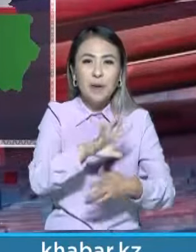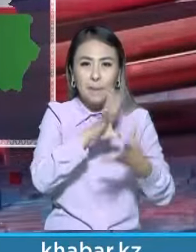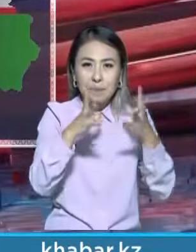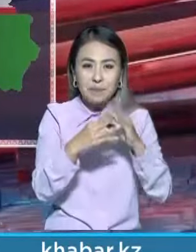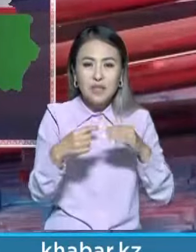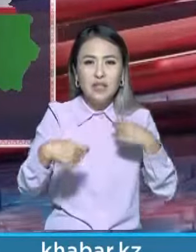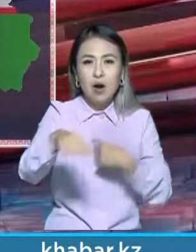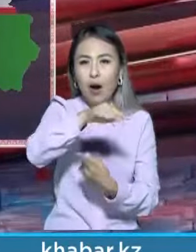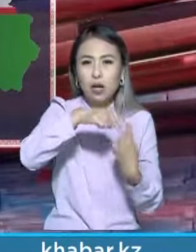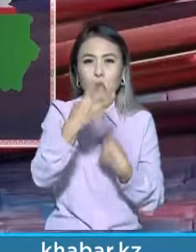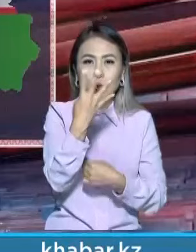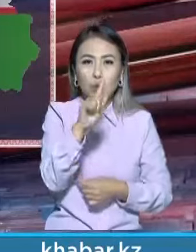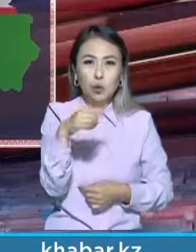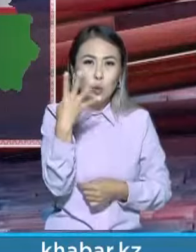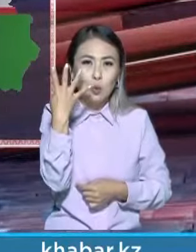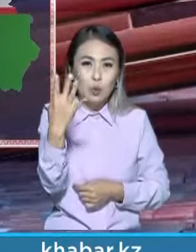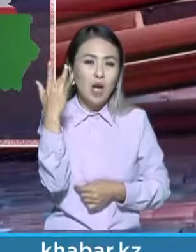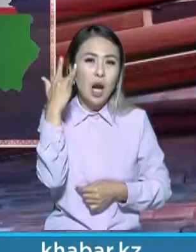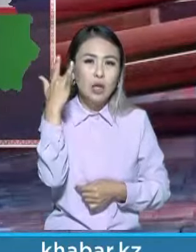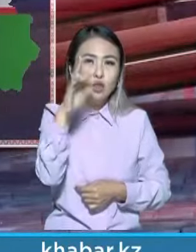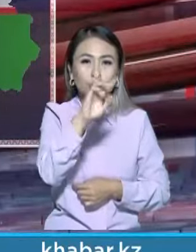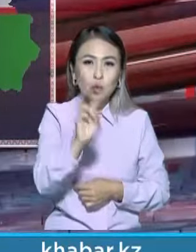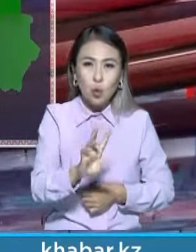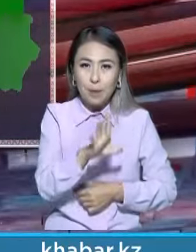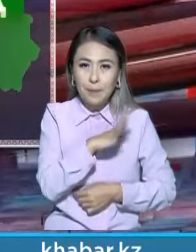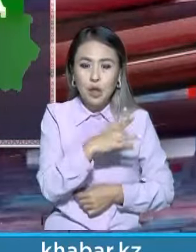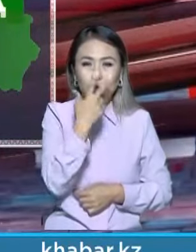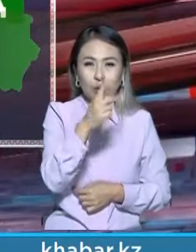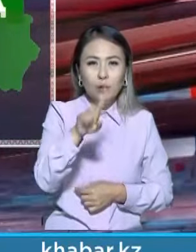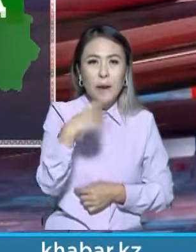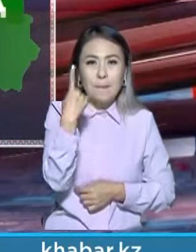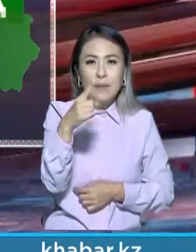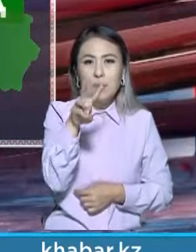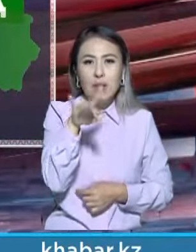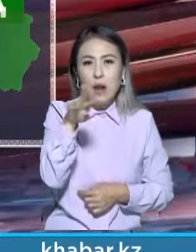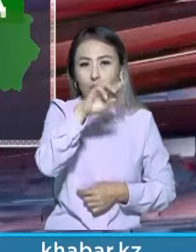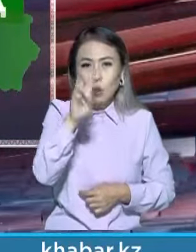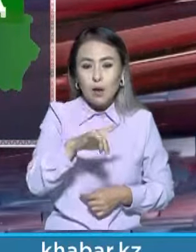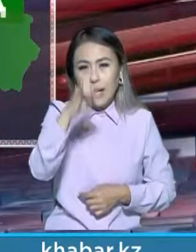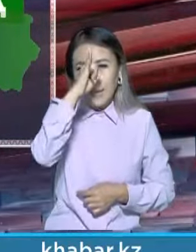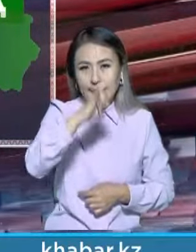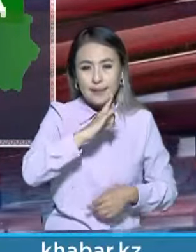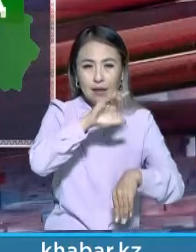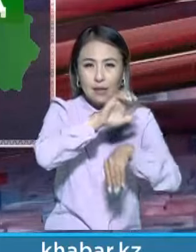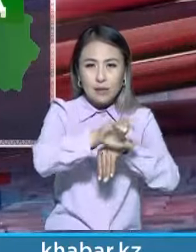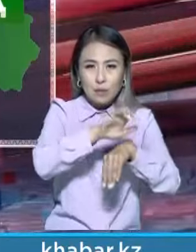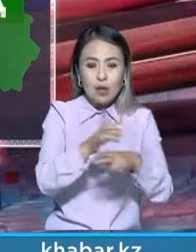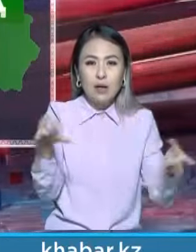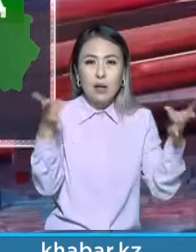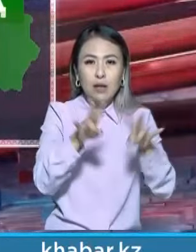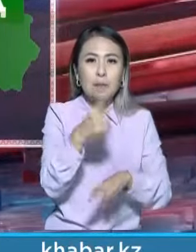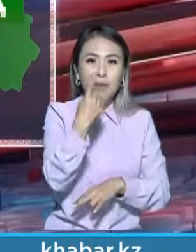тауар айналым 4,4 миллиард ақш долларына жетті. Оның 3,1 миллиард доллары Қазақстан экспорты болса, қалған 1,3